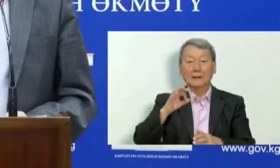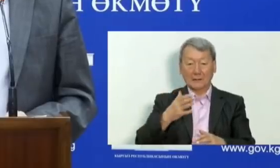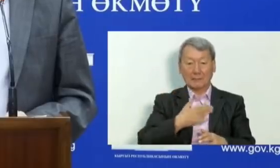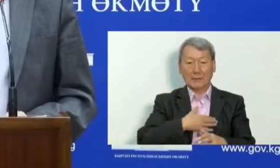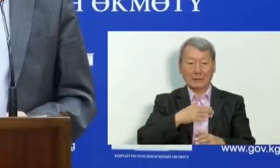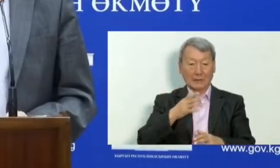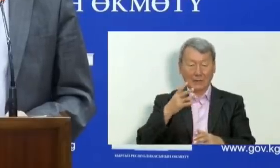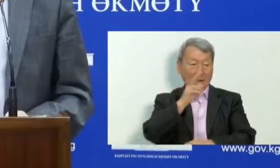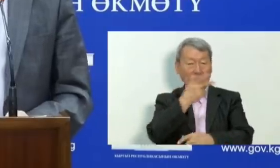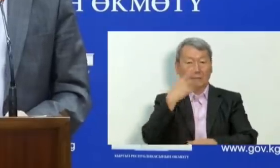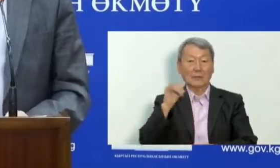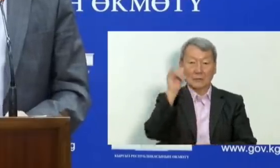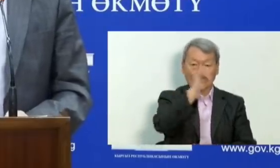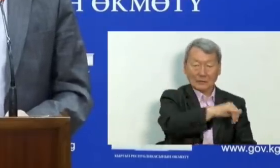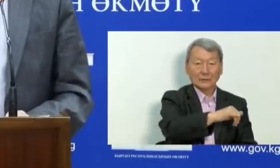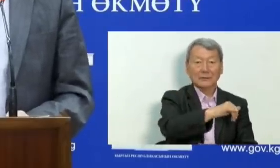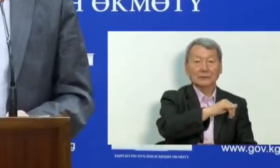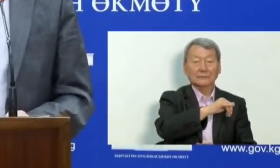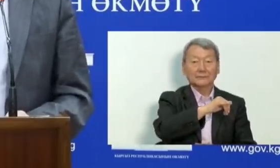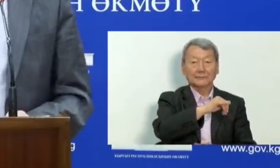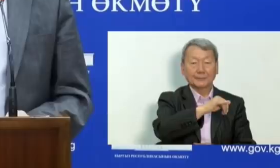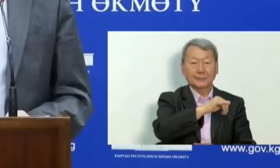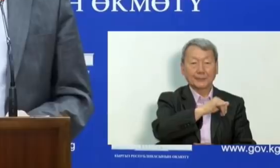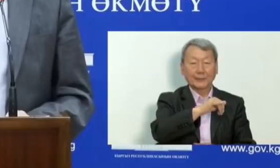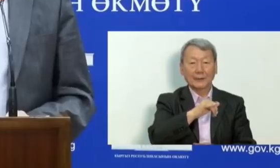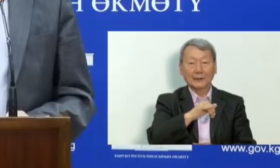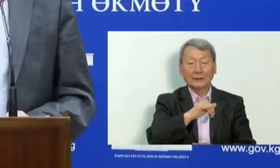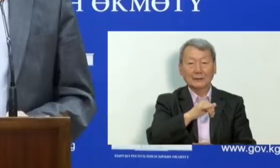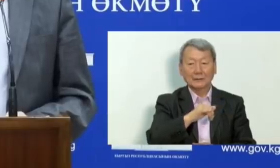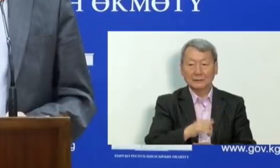биздин дарыгерлерге келип, ошол жерден жанакындай